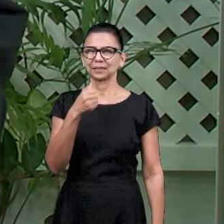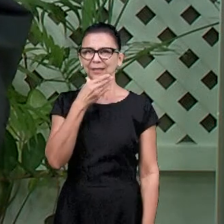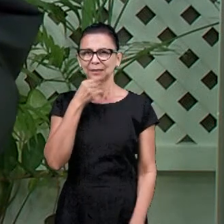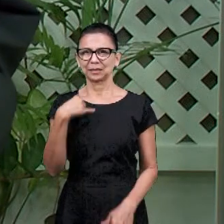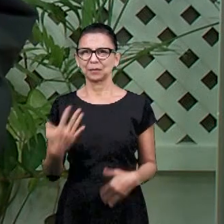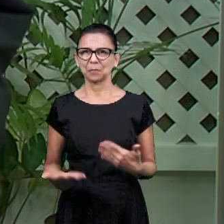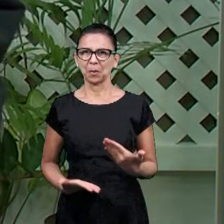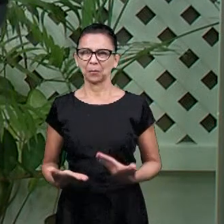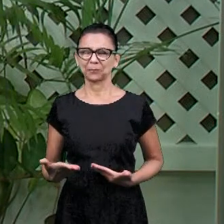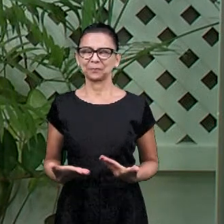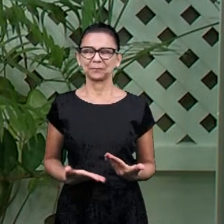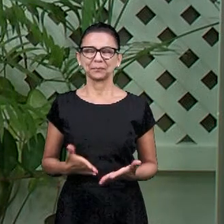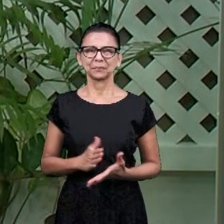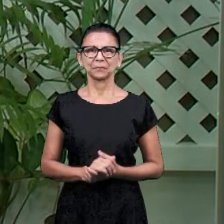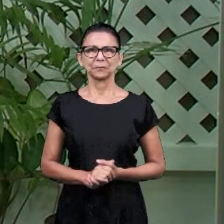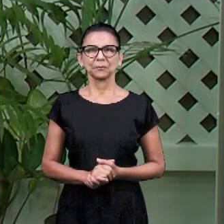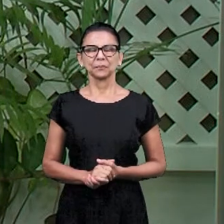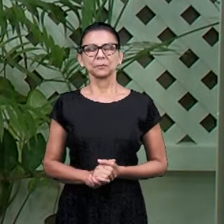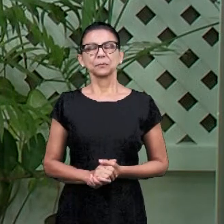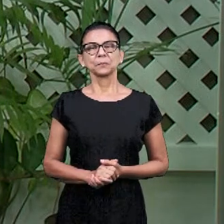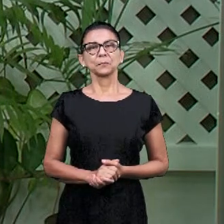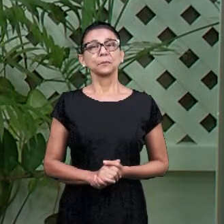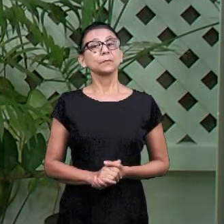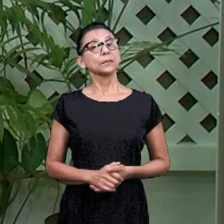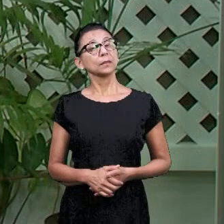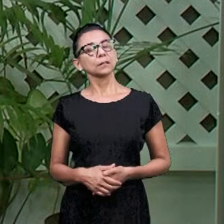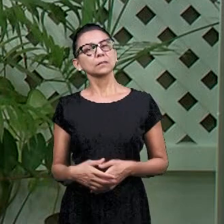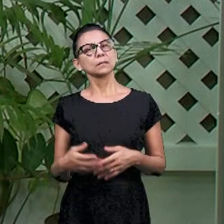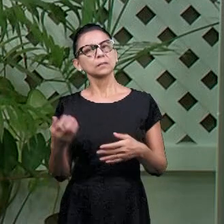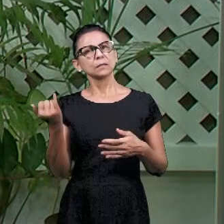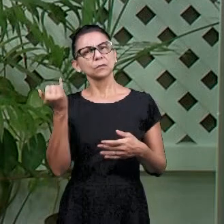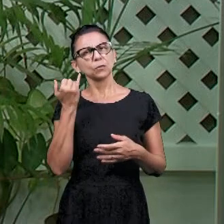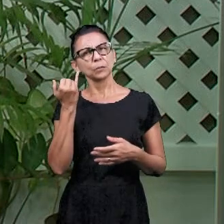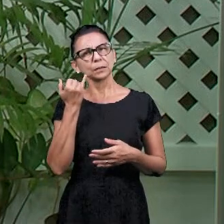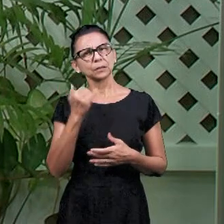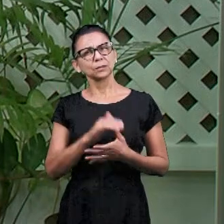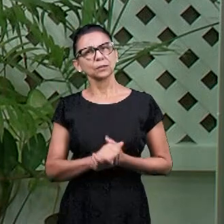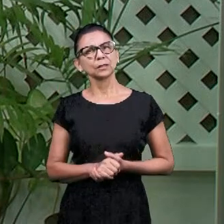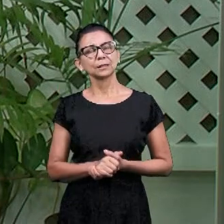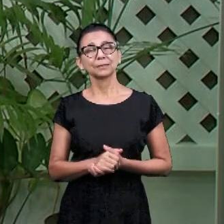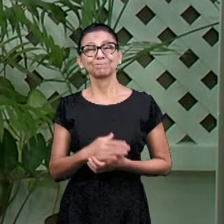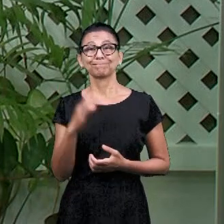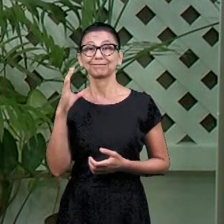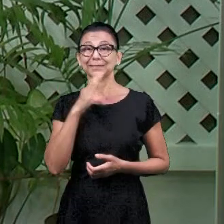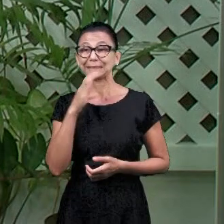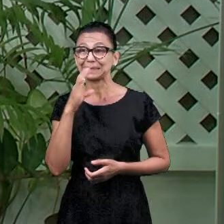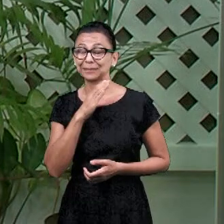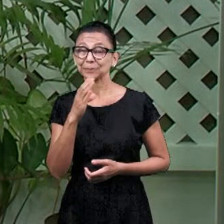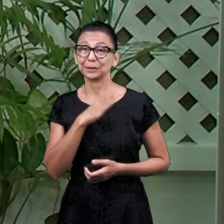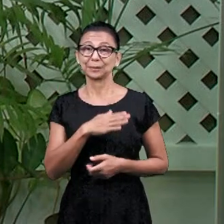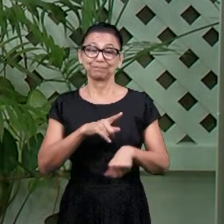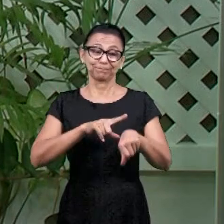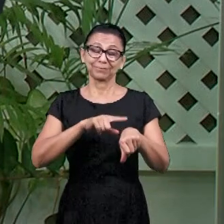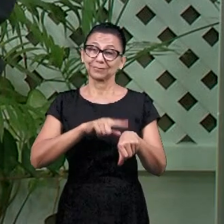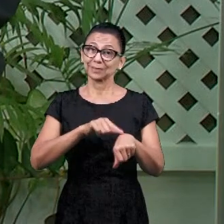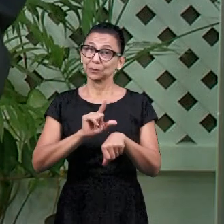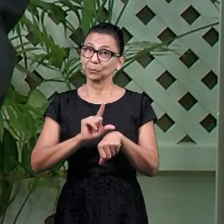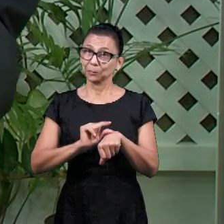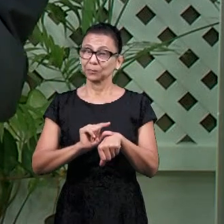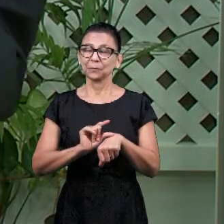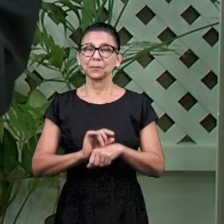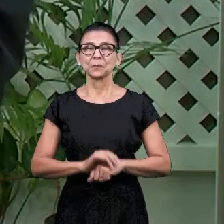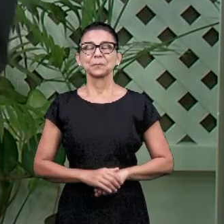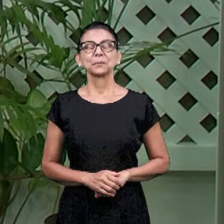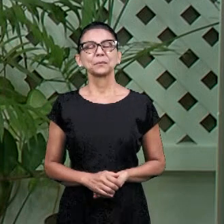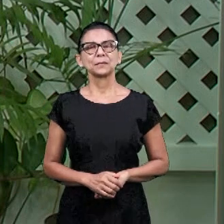ici son travail. Mais voilà, comme ça, nous donnons les informations. Observez que c'est un